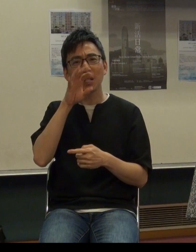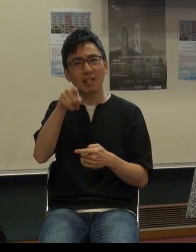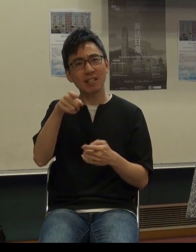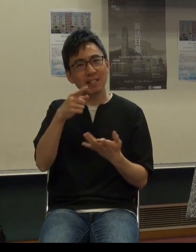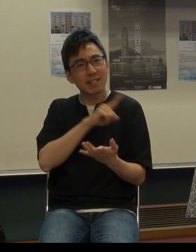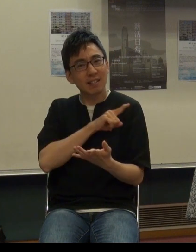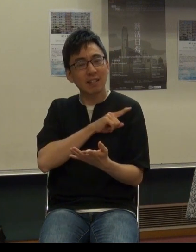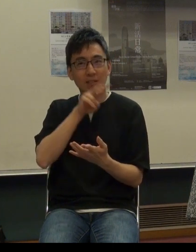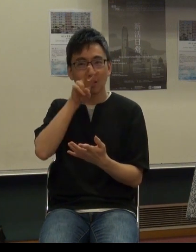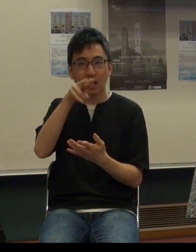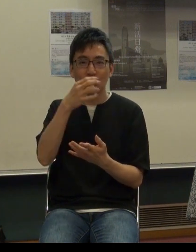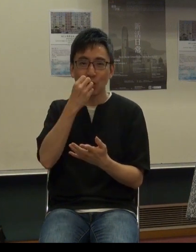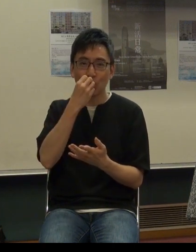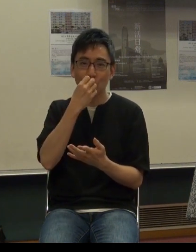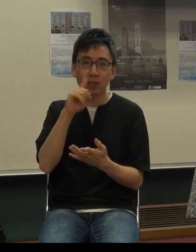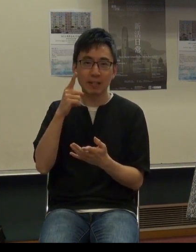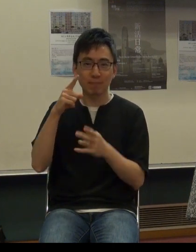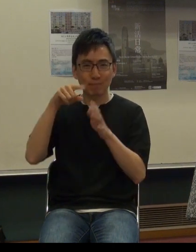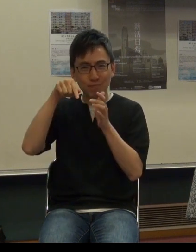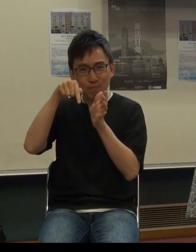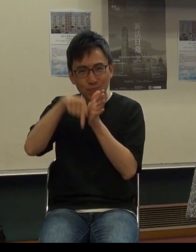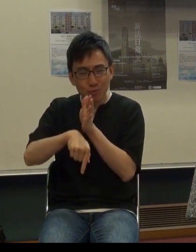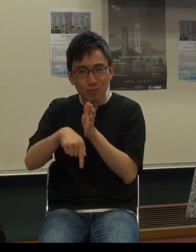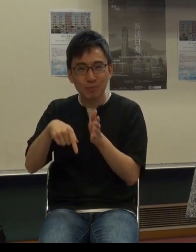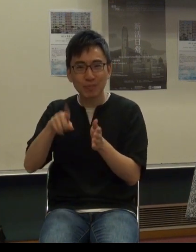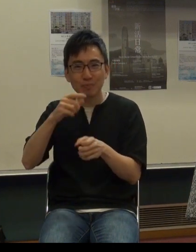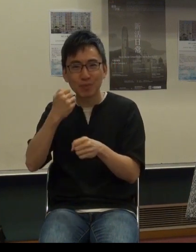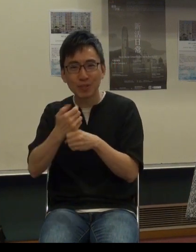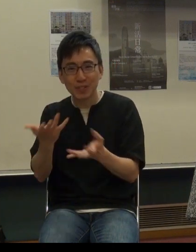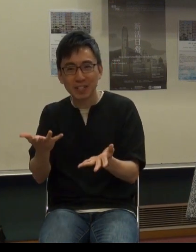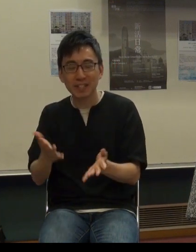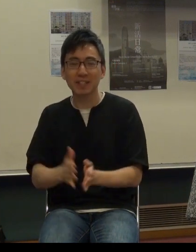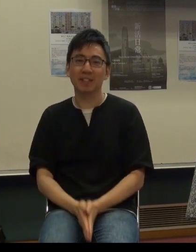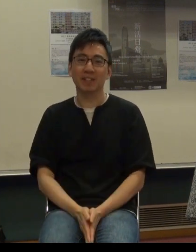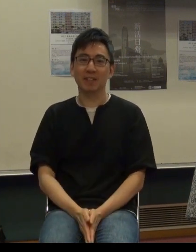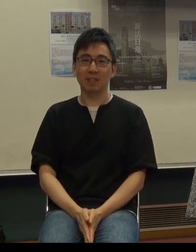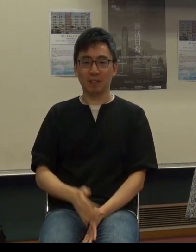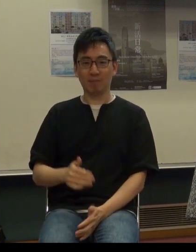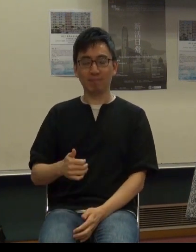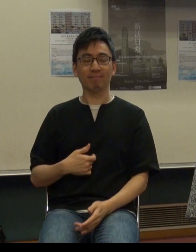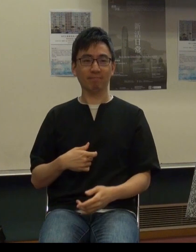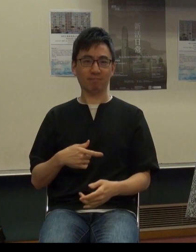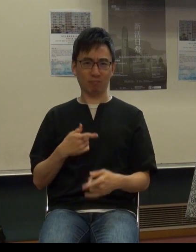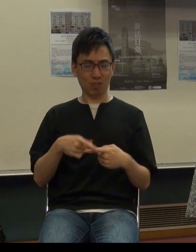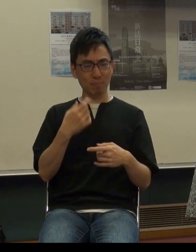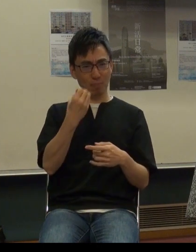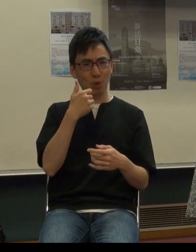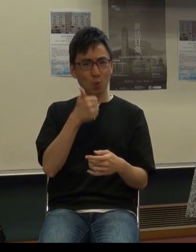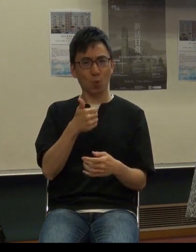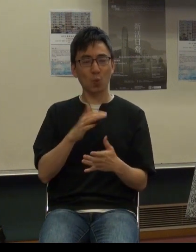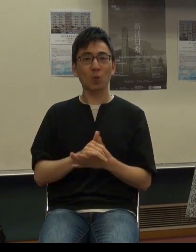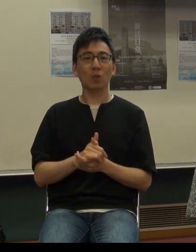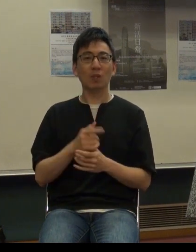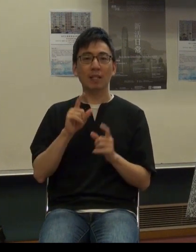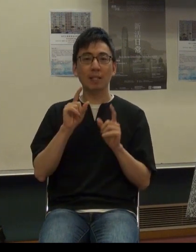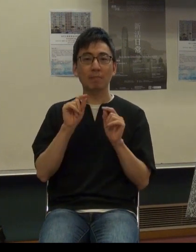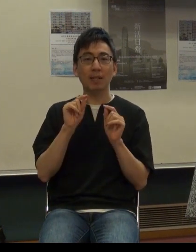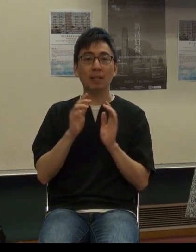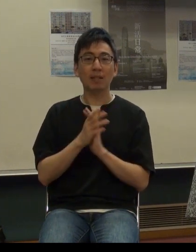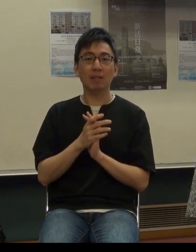者睇到我哋香港更加多元、更加靚咧？唔好意思，可能講得長咗，唔該。 呢個係非常好嘅問題嚟嘅，因為咧點解即